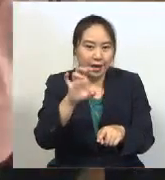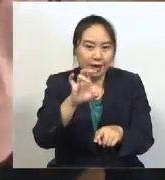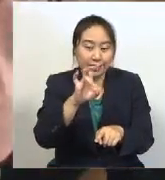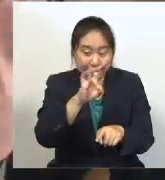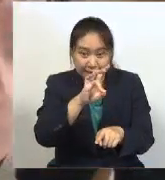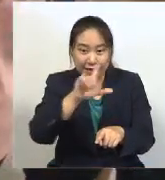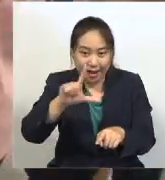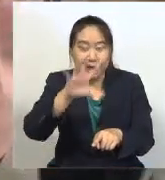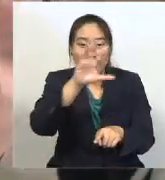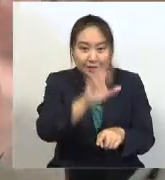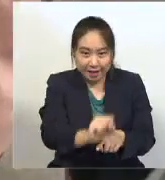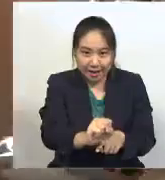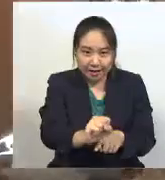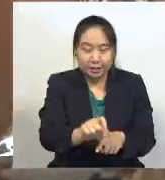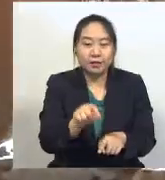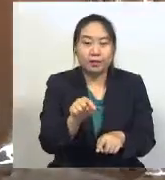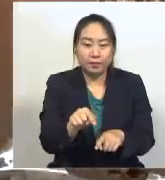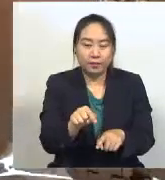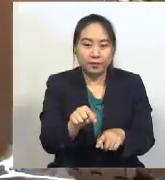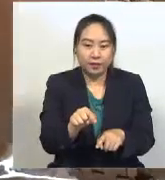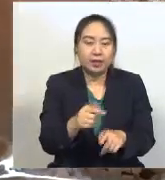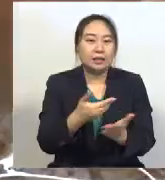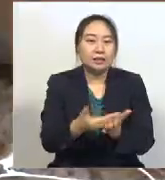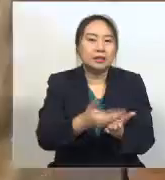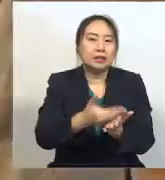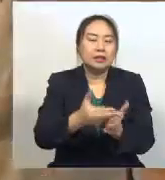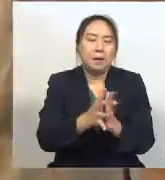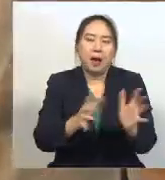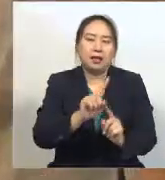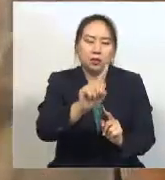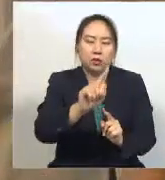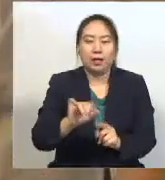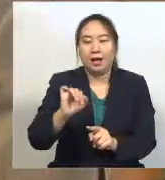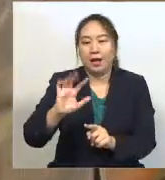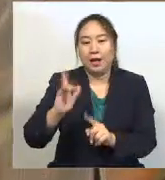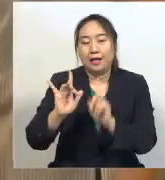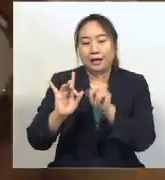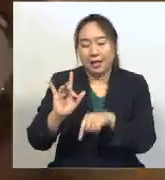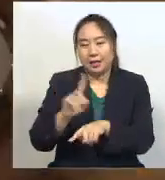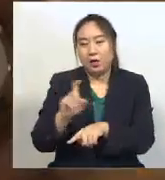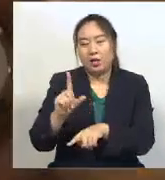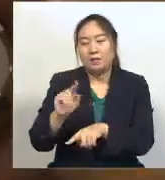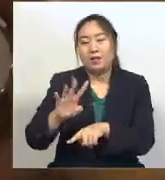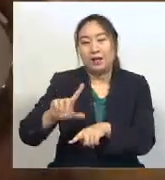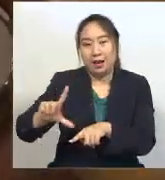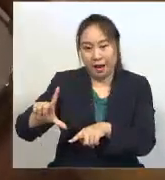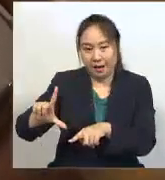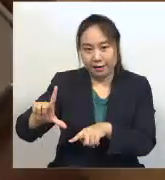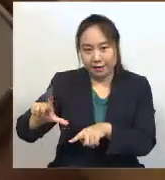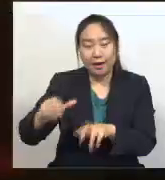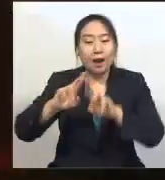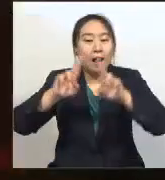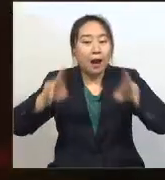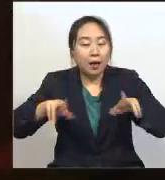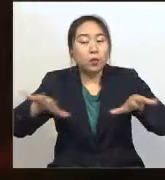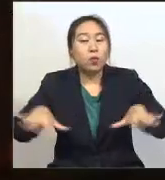5,007,500,000 บาทมากที่สุดเลยนะคะสำหรับประเภทช็อปและประเภทใช้เป็นเงิน124ล้านบาทและร้าน